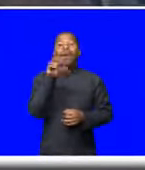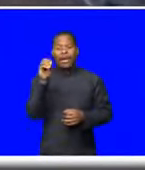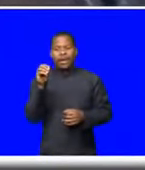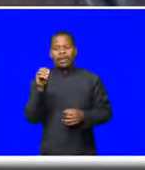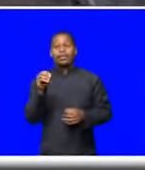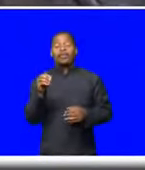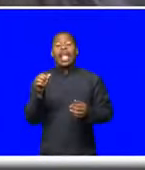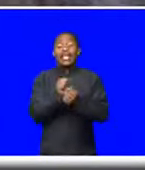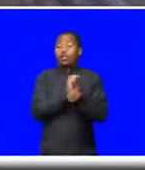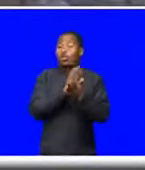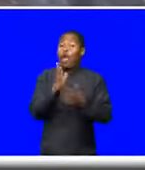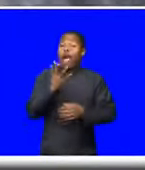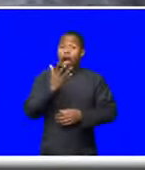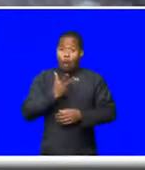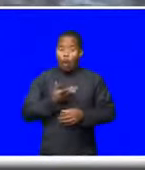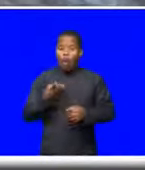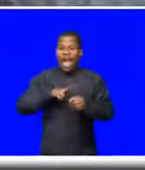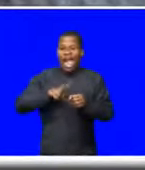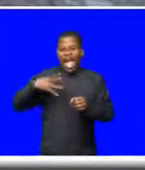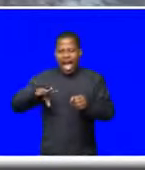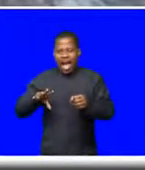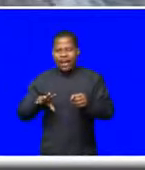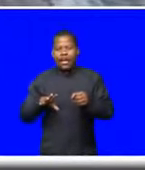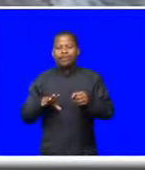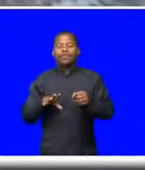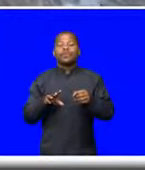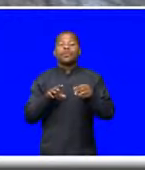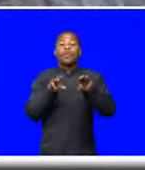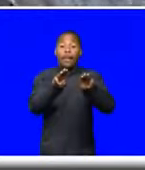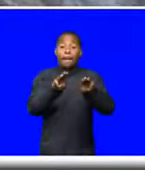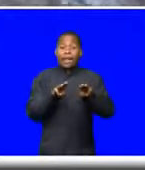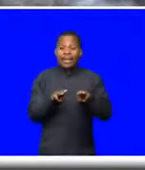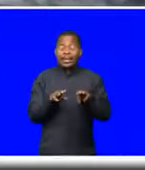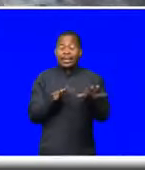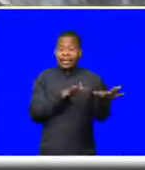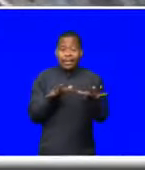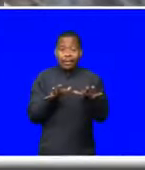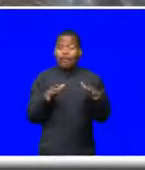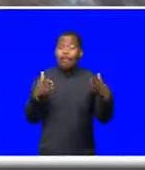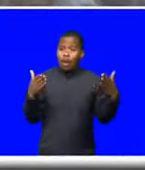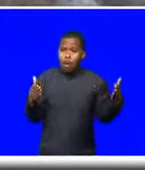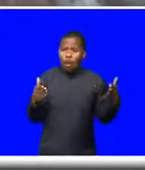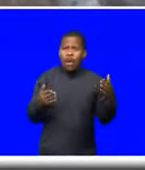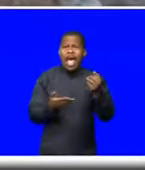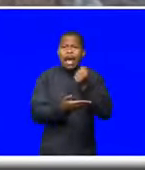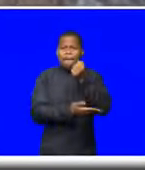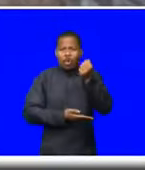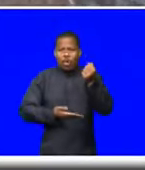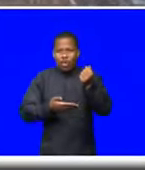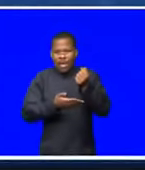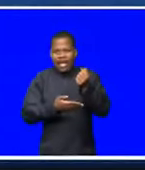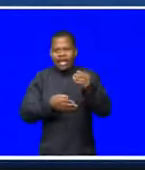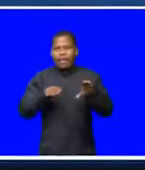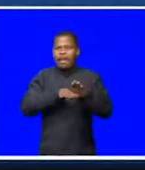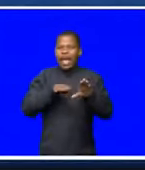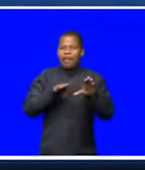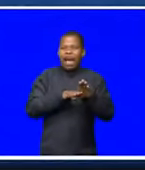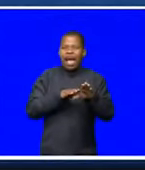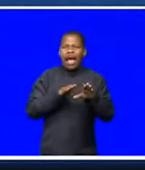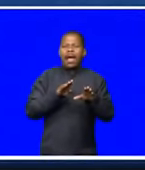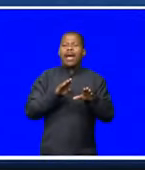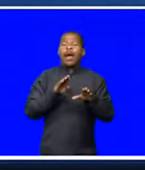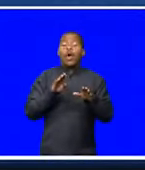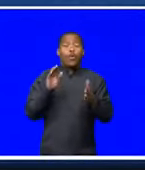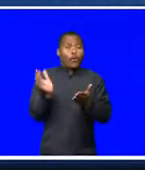kamedima. Etindzaweni letihlaseleke kakhulu takhamuti tibhekene bumadima bekunyamalalelwa tihlobo tabo. Kulatiwe